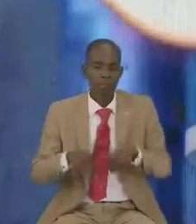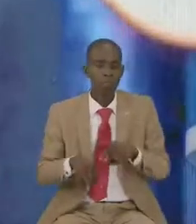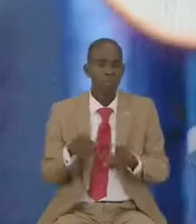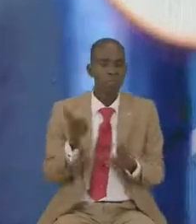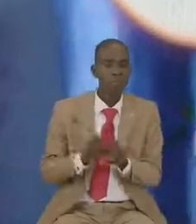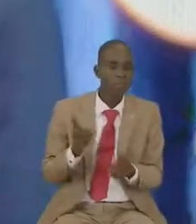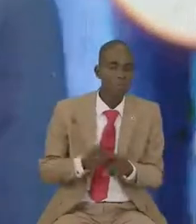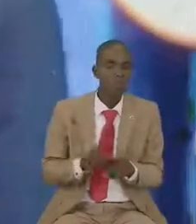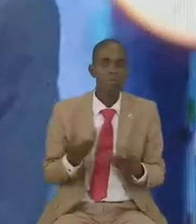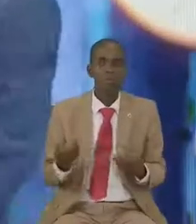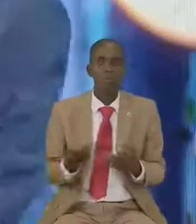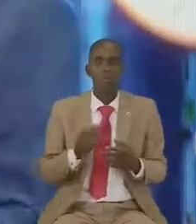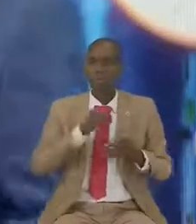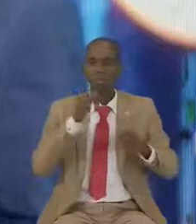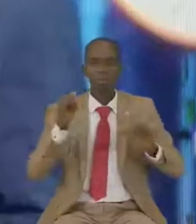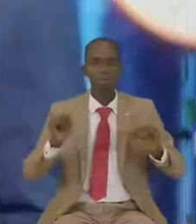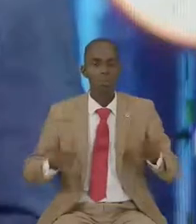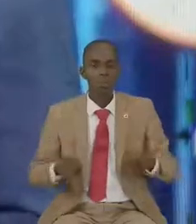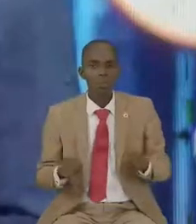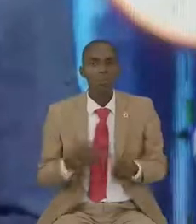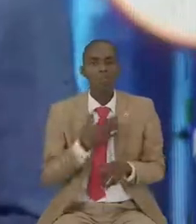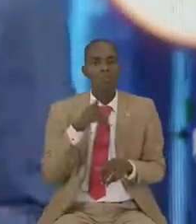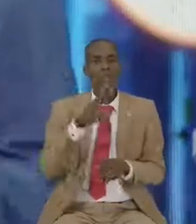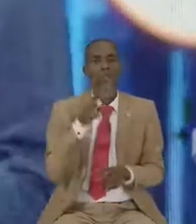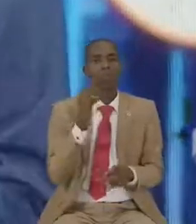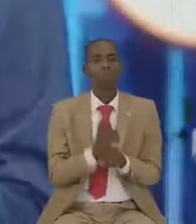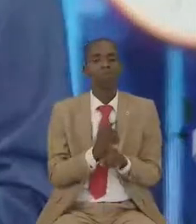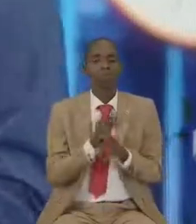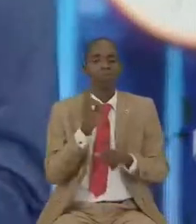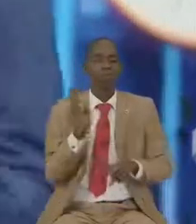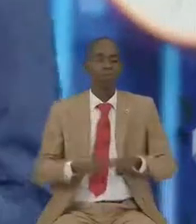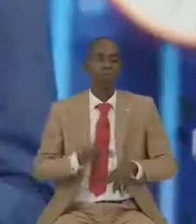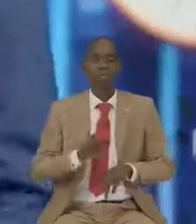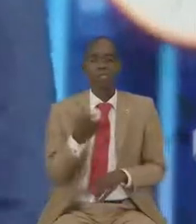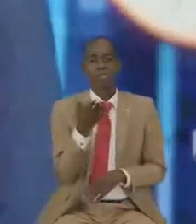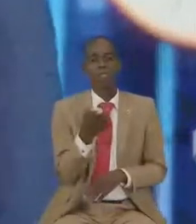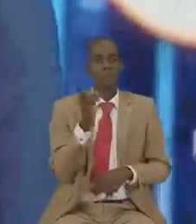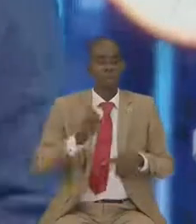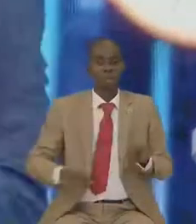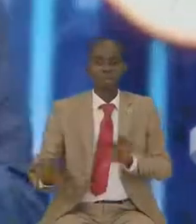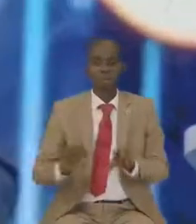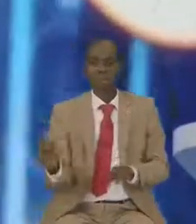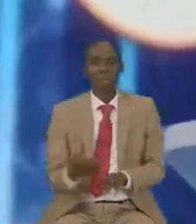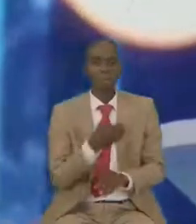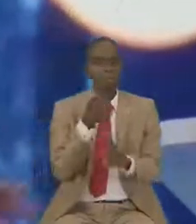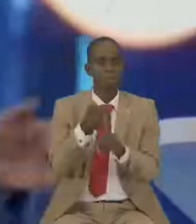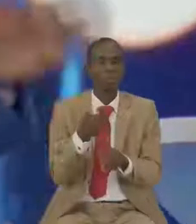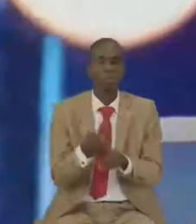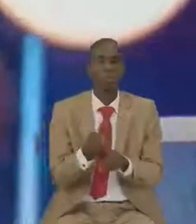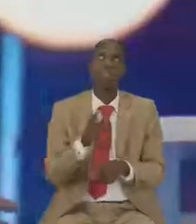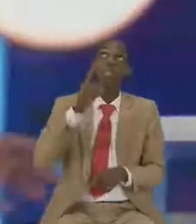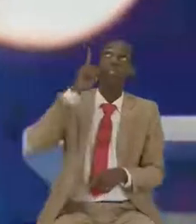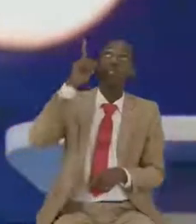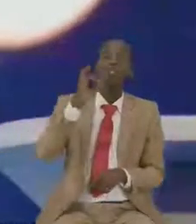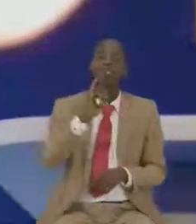tout ce qui vous paralyse, qui vous rend impotent, incompétent, et vous êtes là, vous ne pouvez